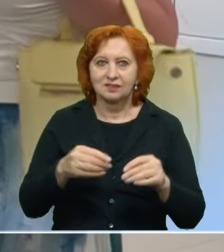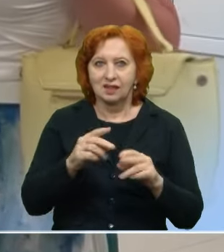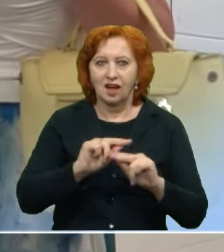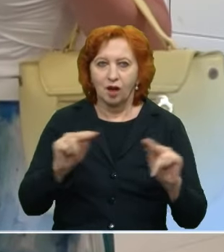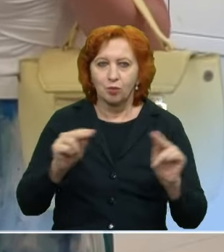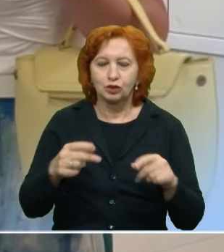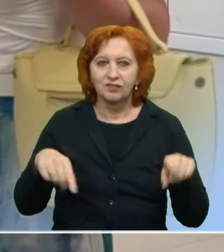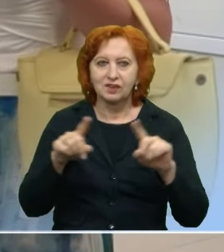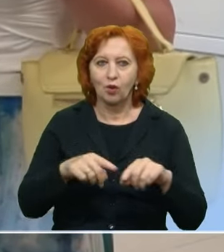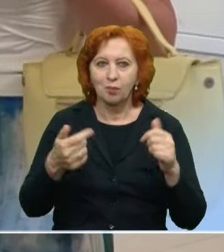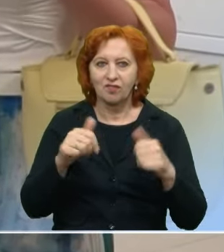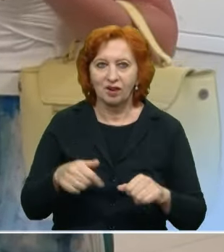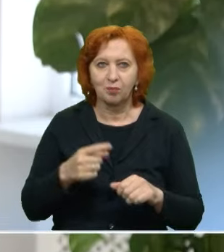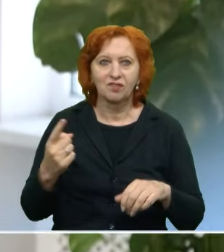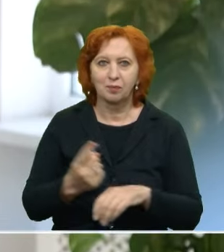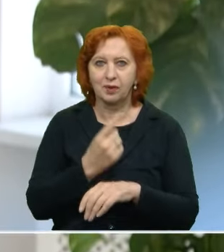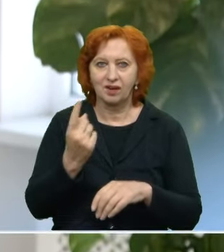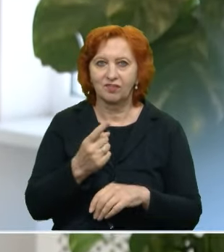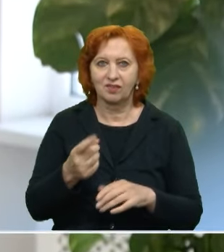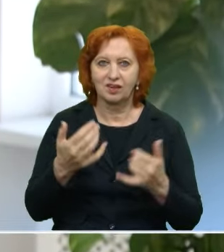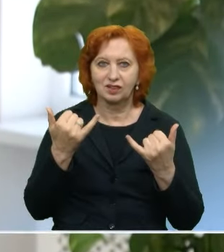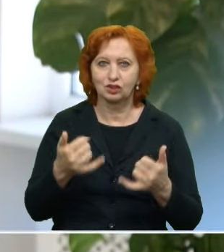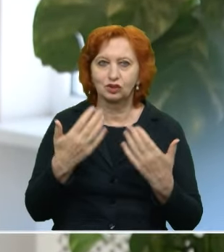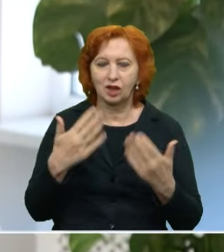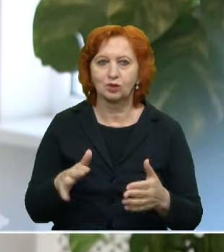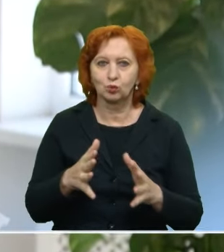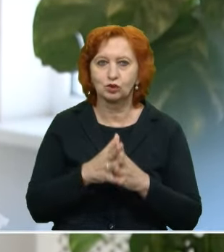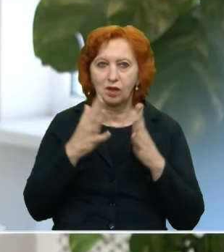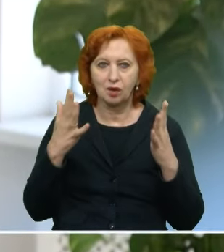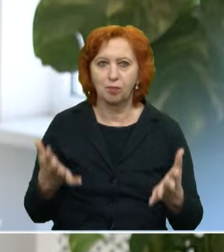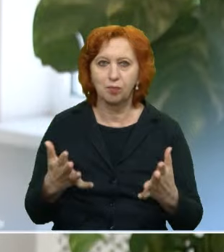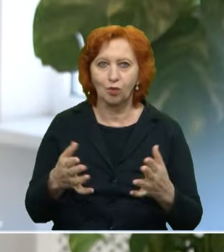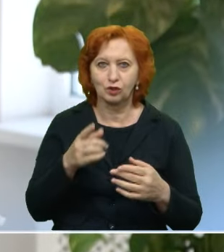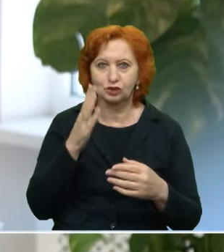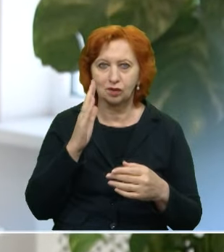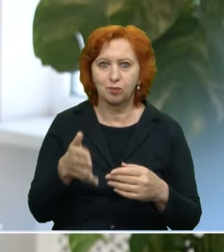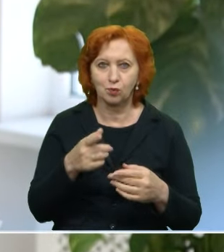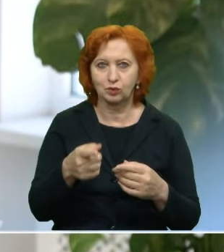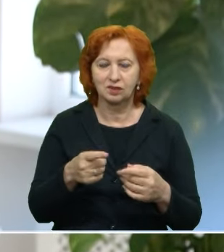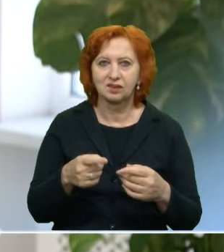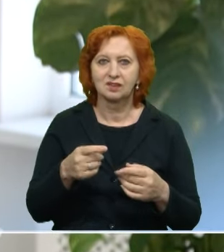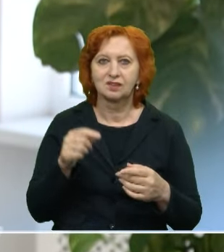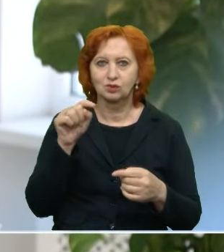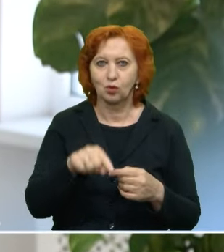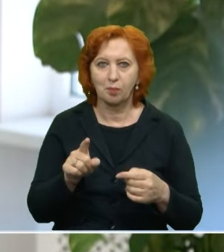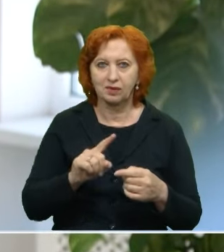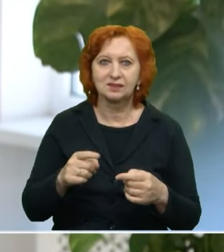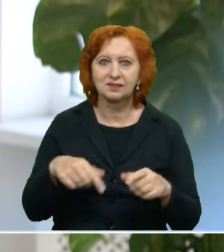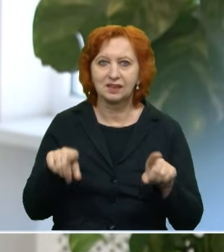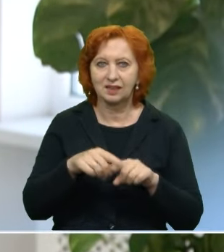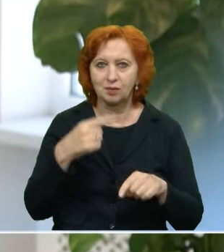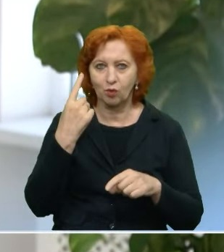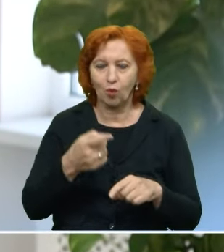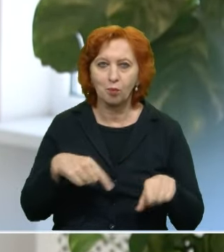обучение в таком формате пройдет впервые. Ну, первое, что я бы хотела подчеркнуть из этого мероприятия, это то, каким образом и